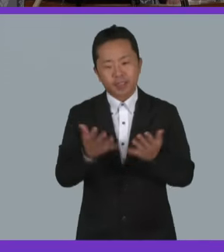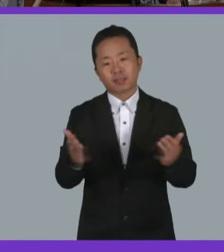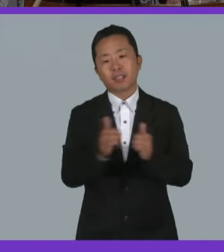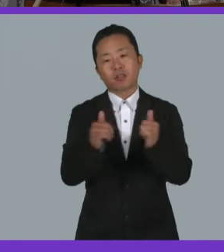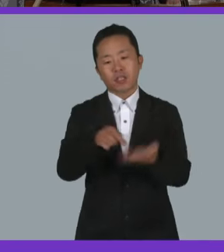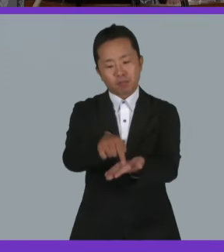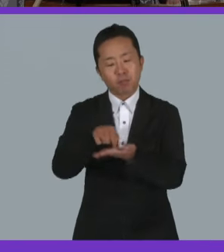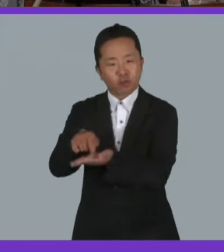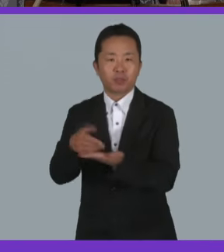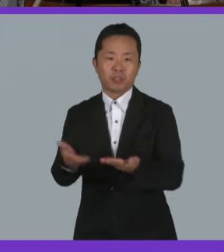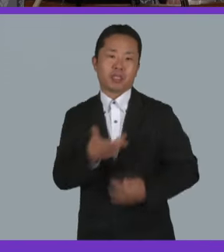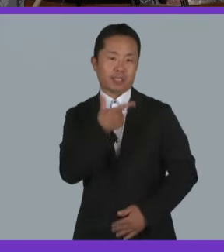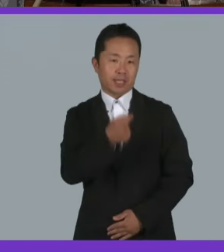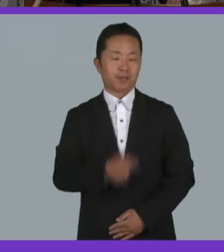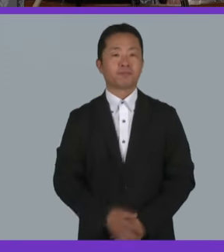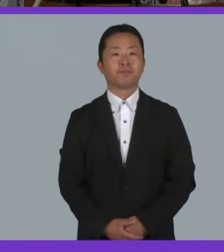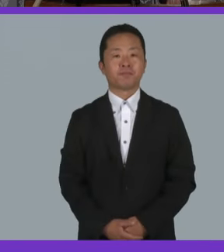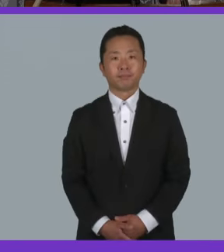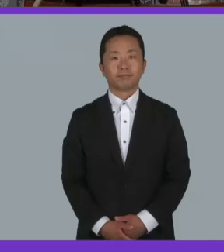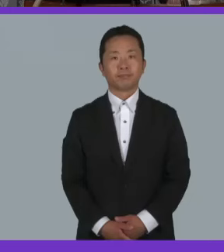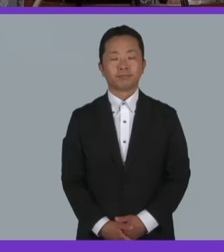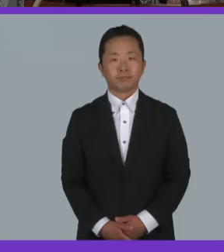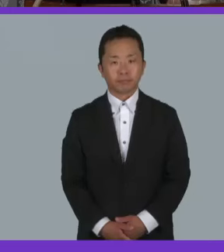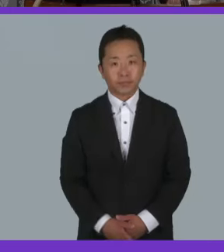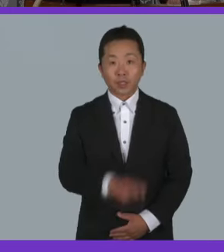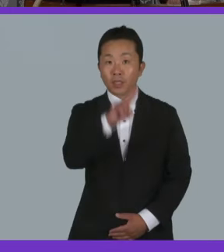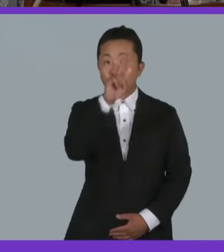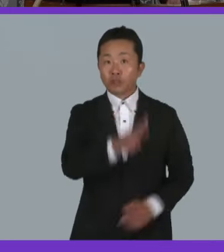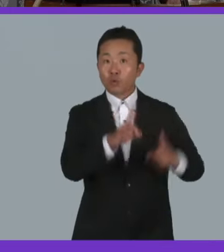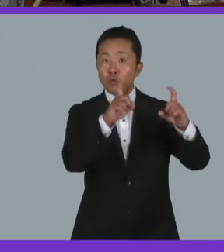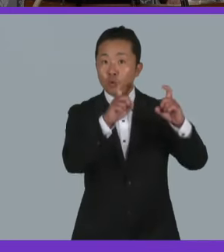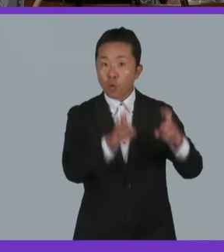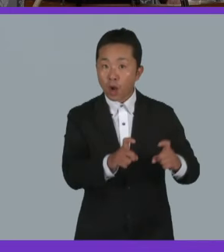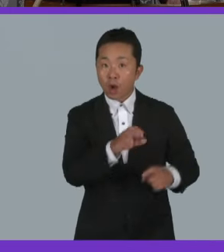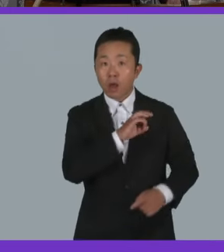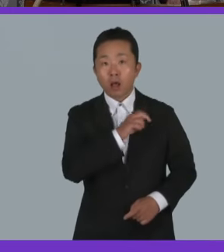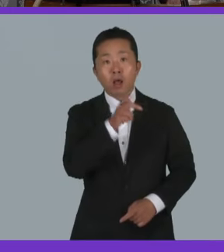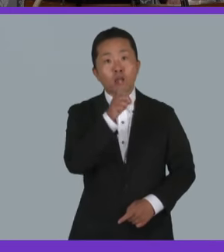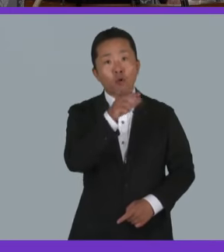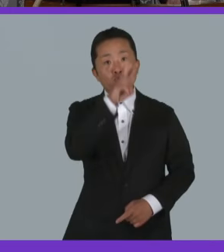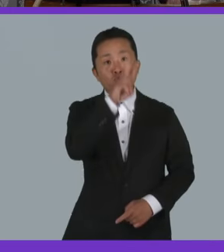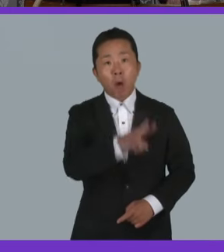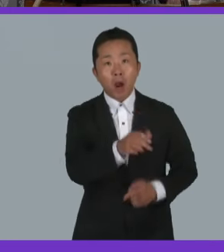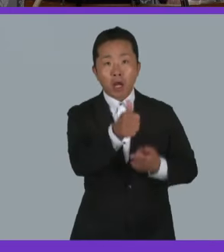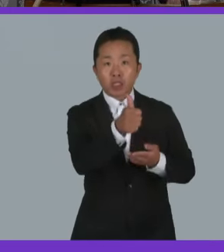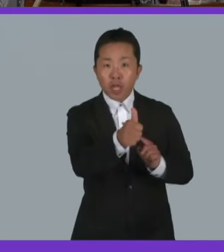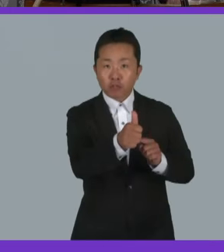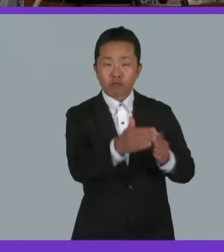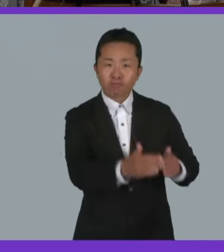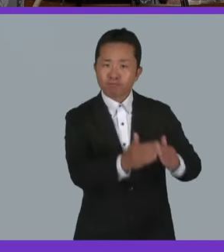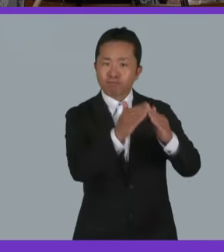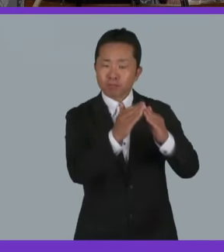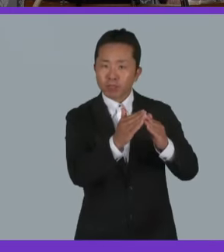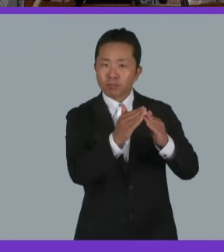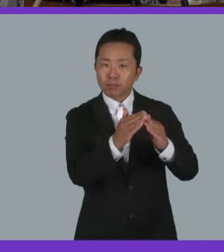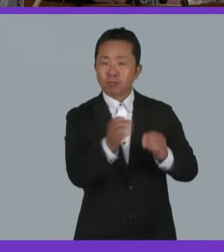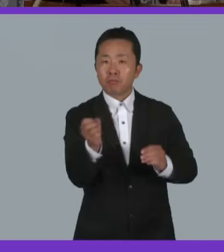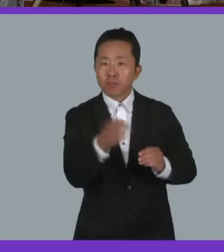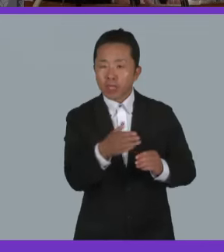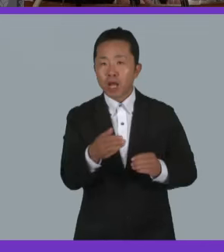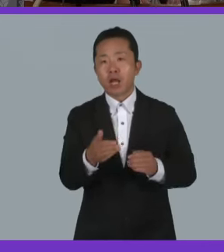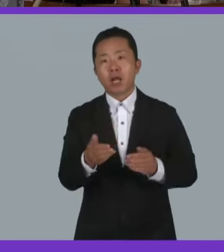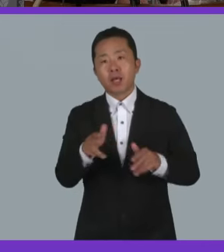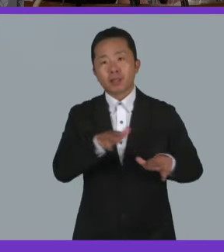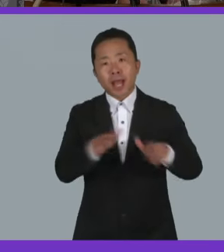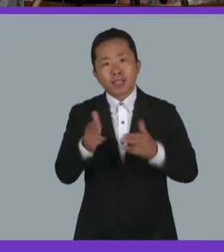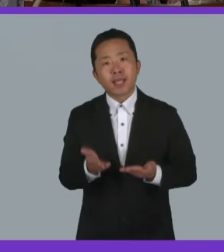々にお申し込みいただきたいと思っております。二条城は徳川家康による築城、大政奉還の舞台等の武家文化の歴